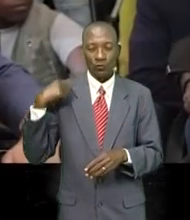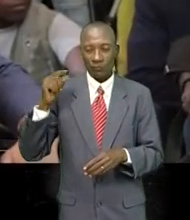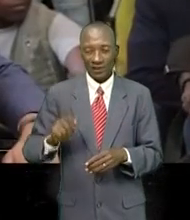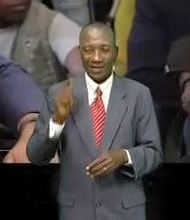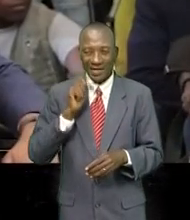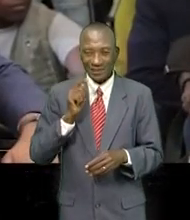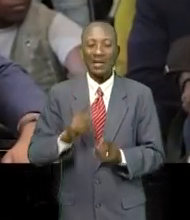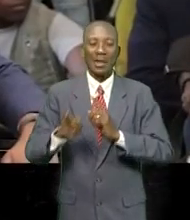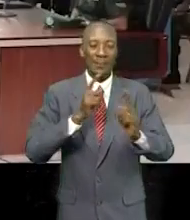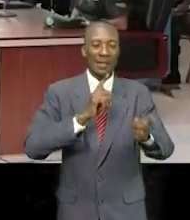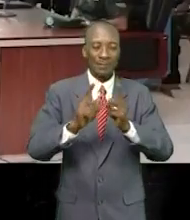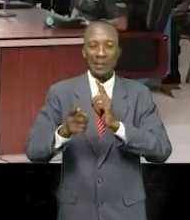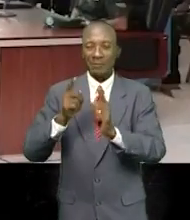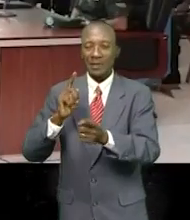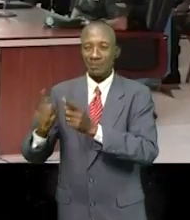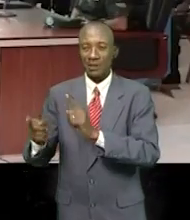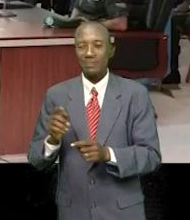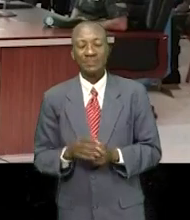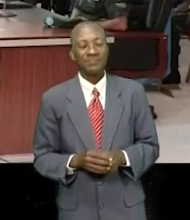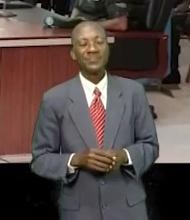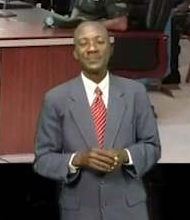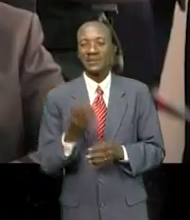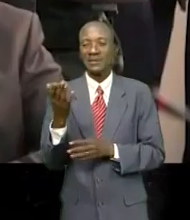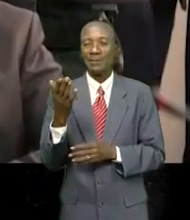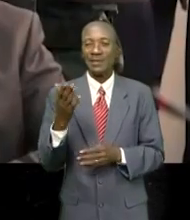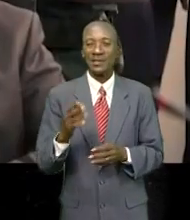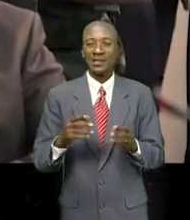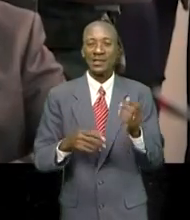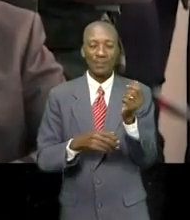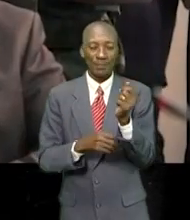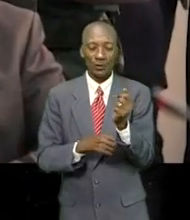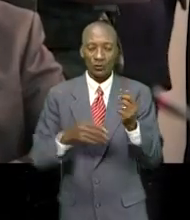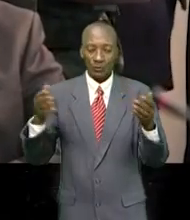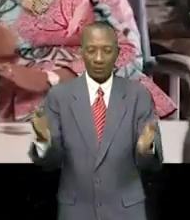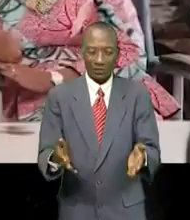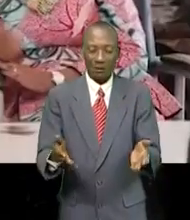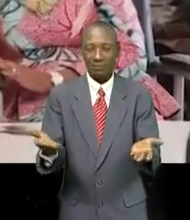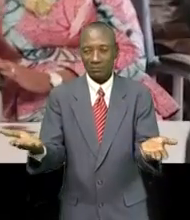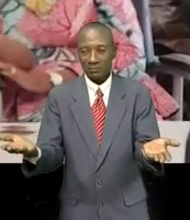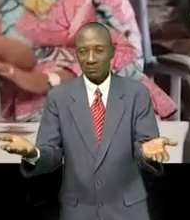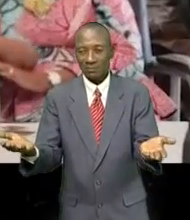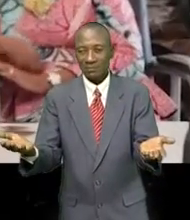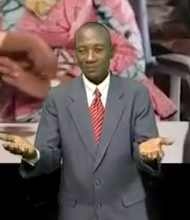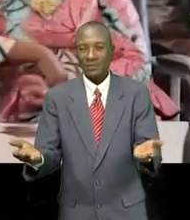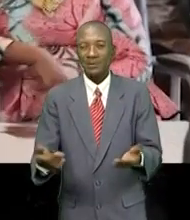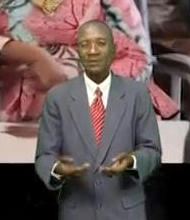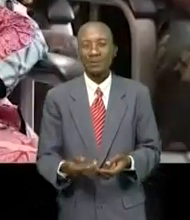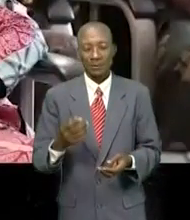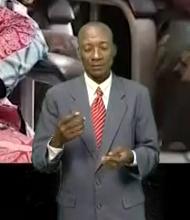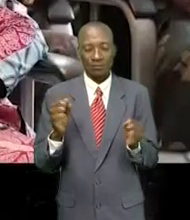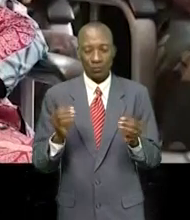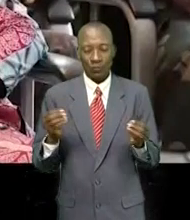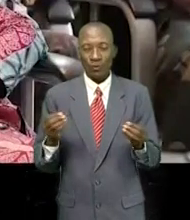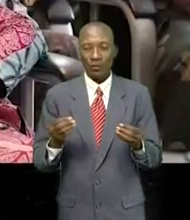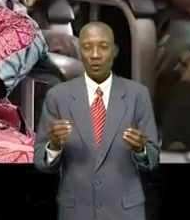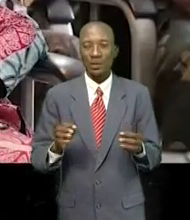Ce dernier a rappelé à l'assistance les trois ordonnances présidentielles portant respectivement investiture du gouverneur et du vice-gouverneur